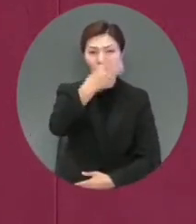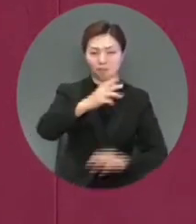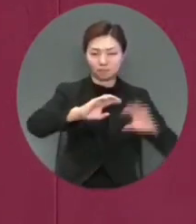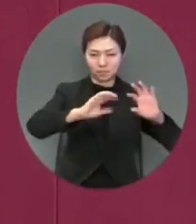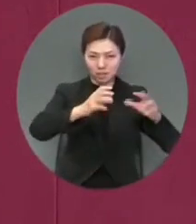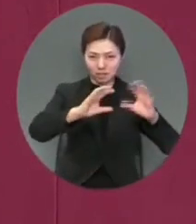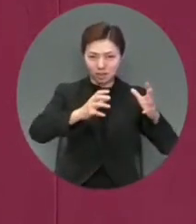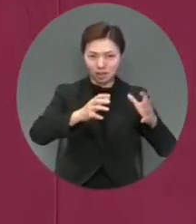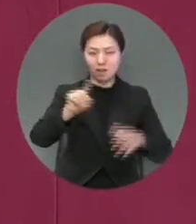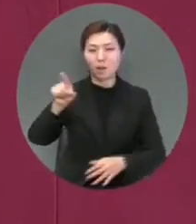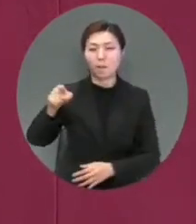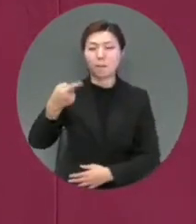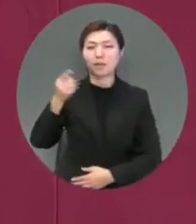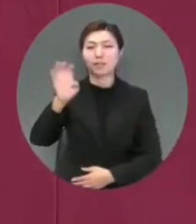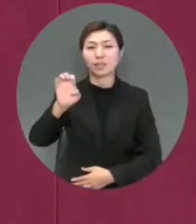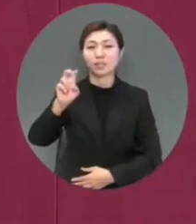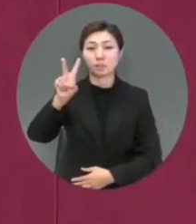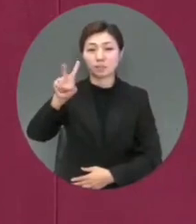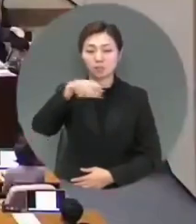하였습니다.